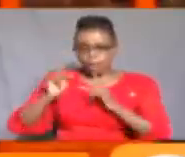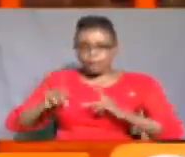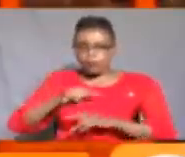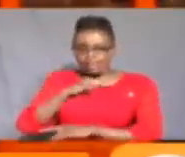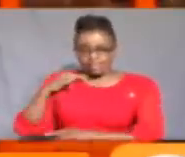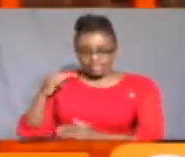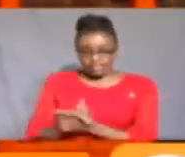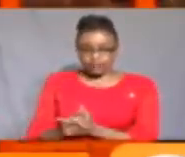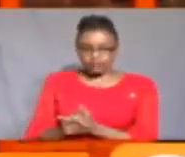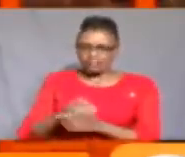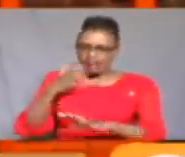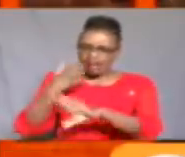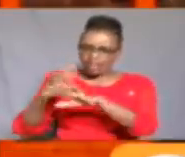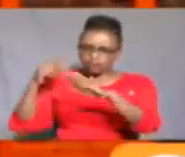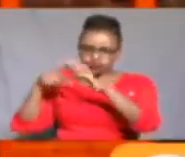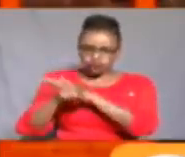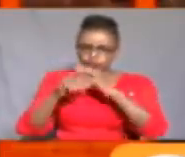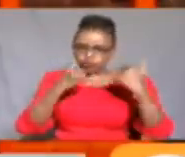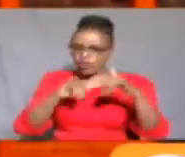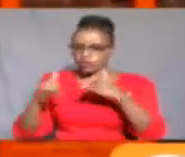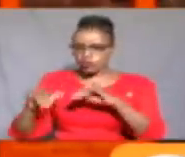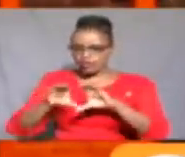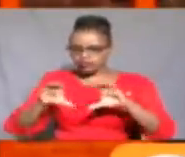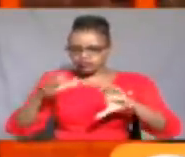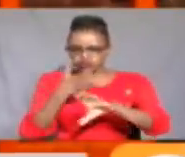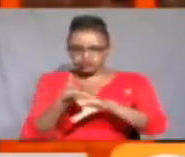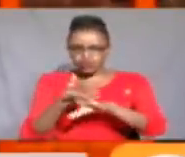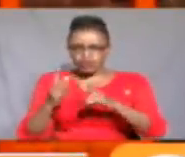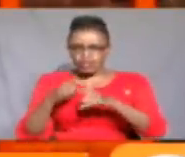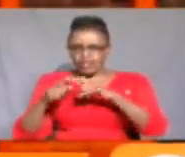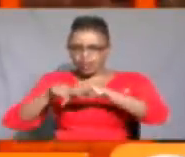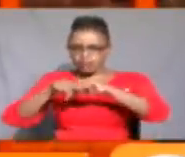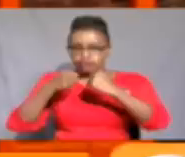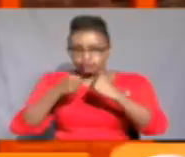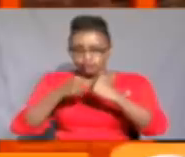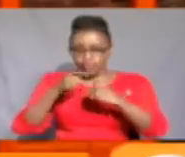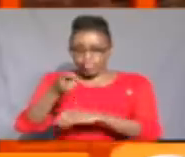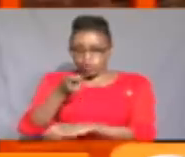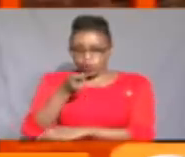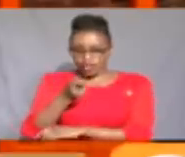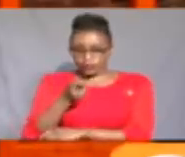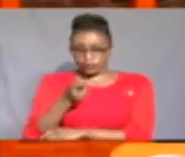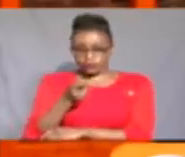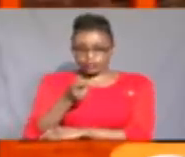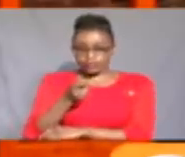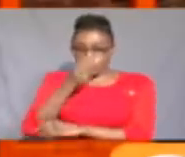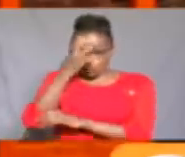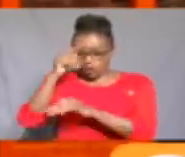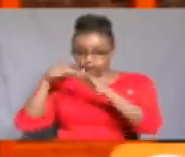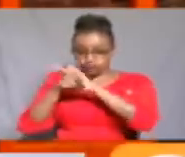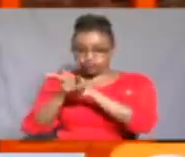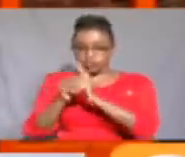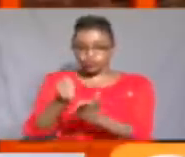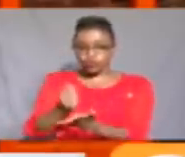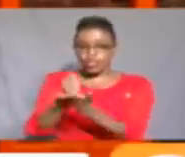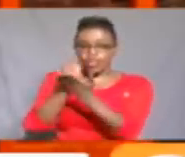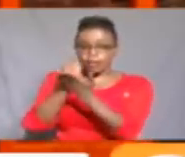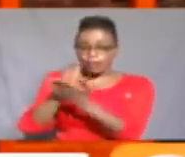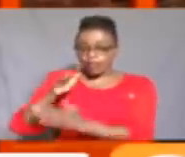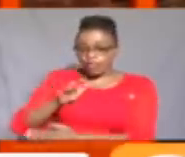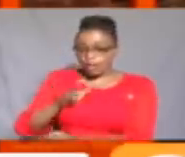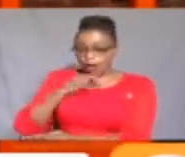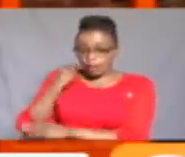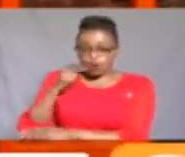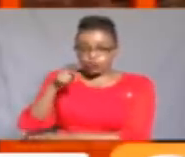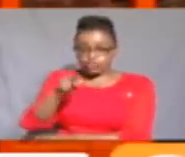Kukawa na ugumu wa kuingia pale, lakini nikatafuta chuma ambapo nilipata kuvunja dirisha ndiposa nipate kuingia tusaidie mwanamke